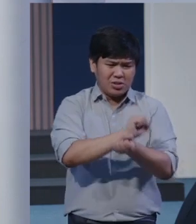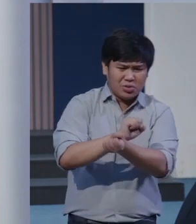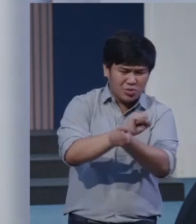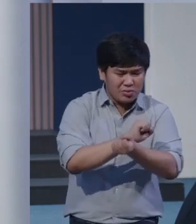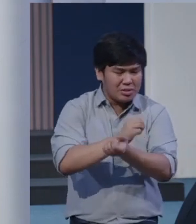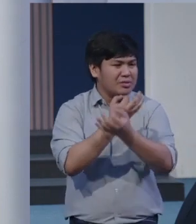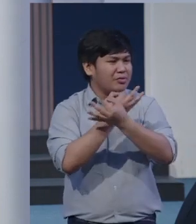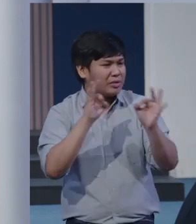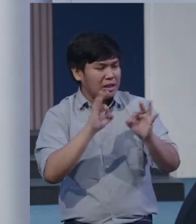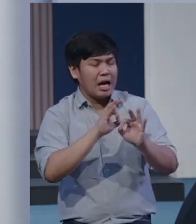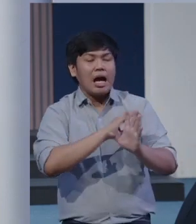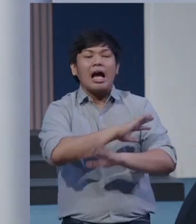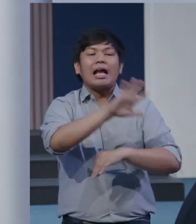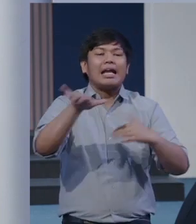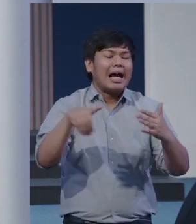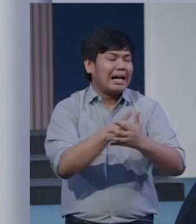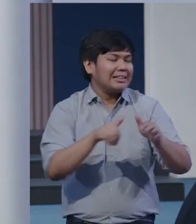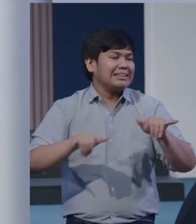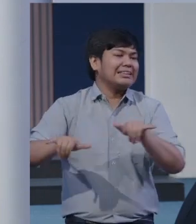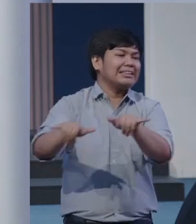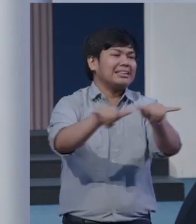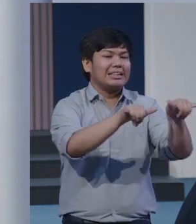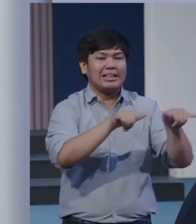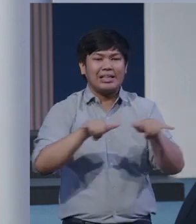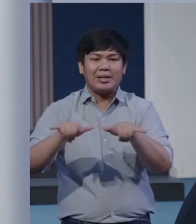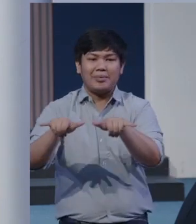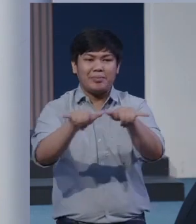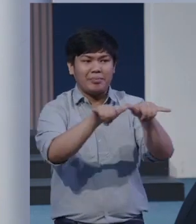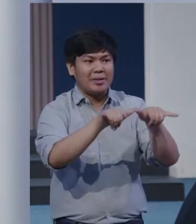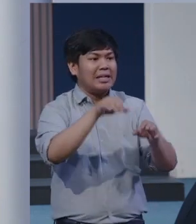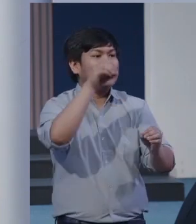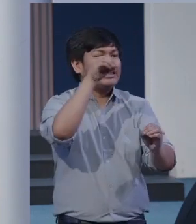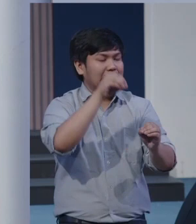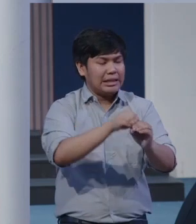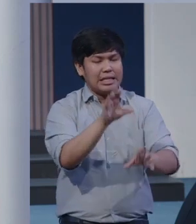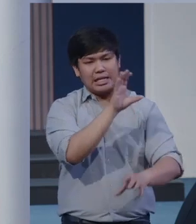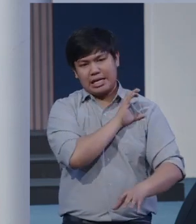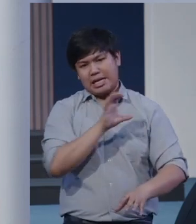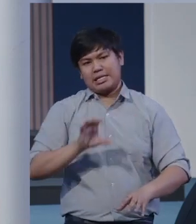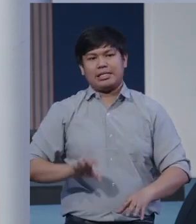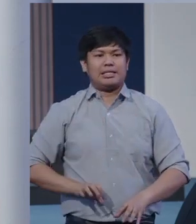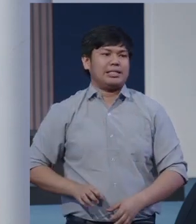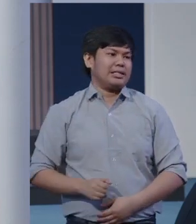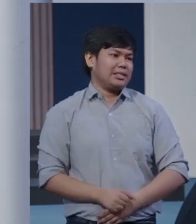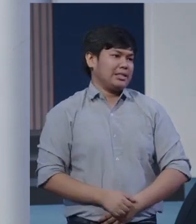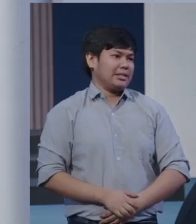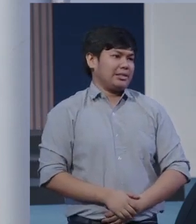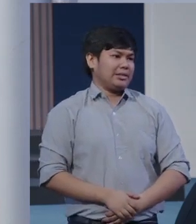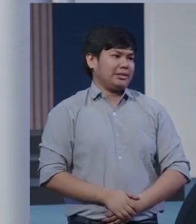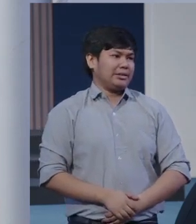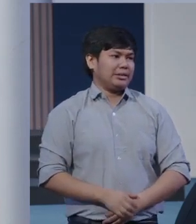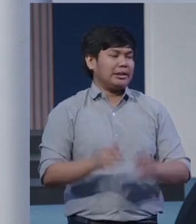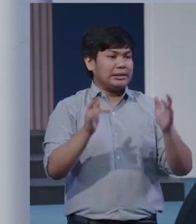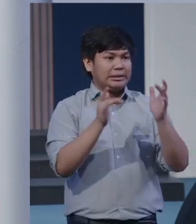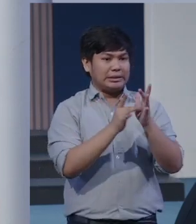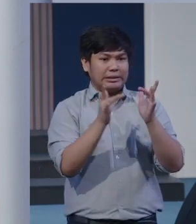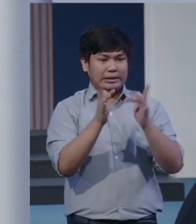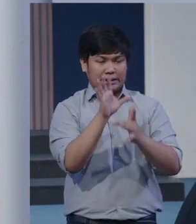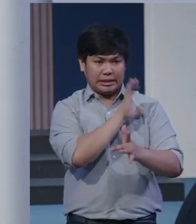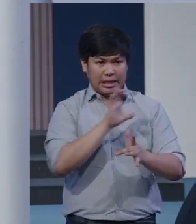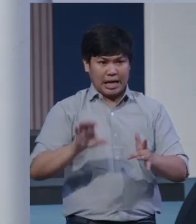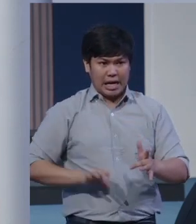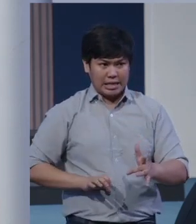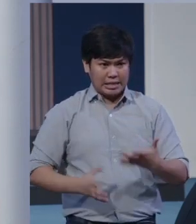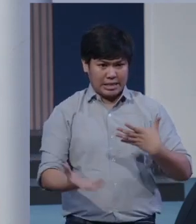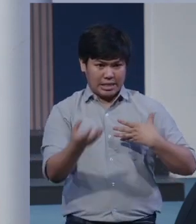free but Christ is all and in all sio Hesus Kung nabubuhay sa